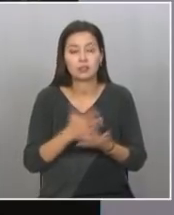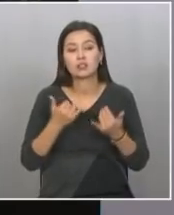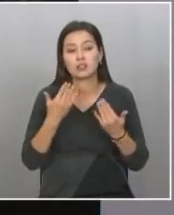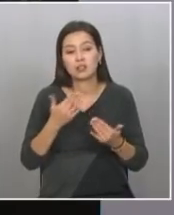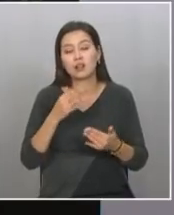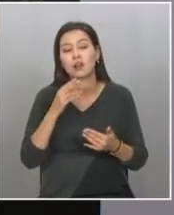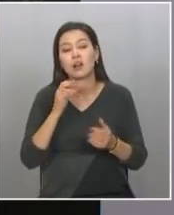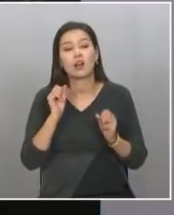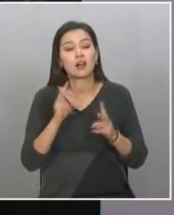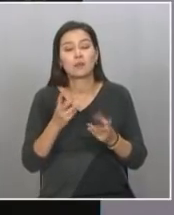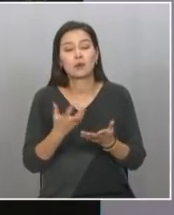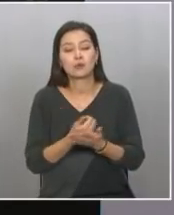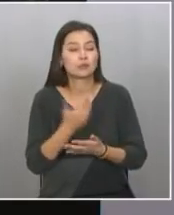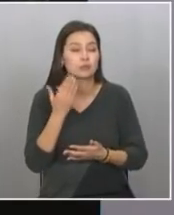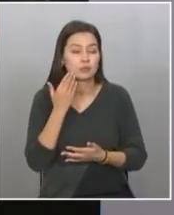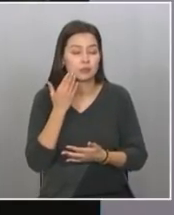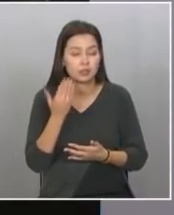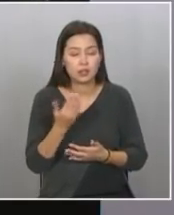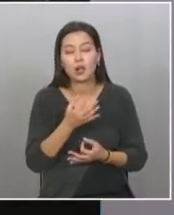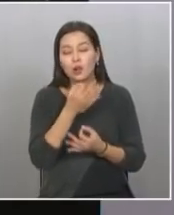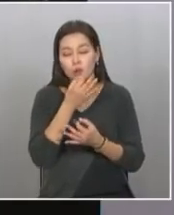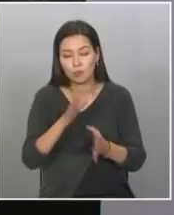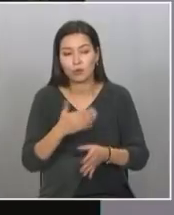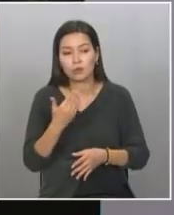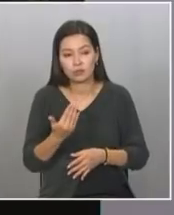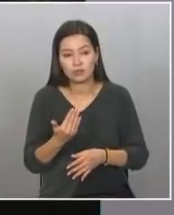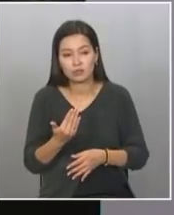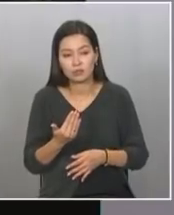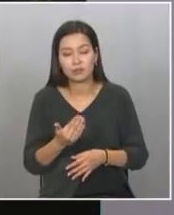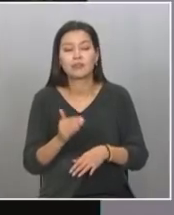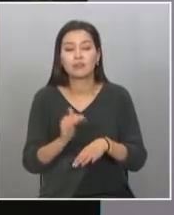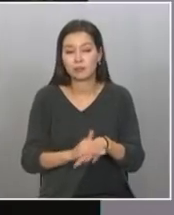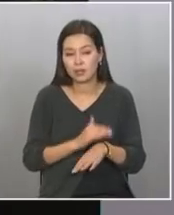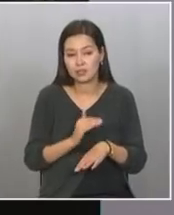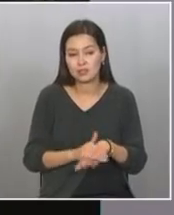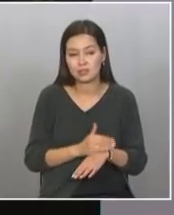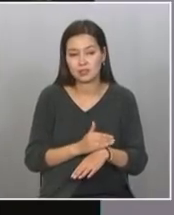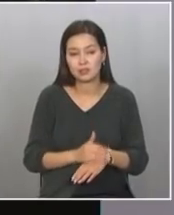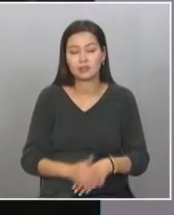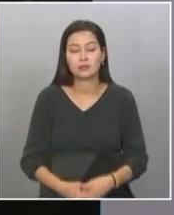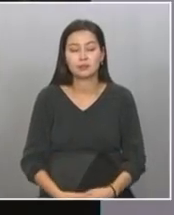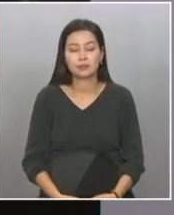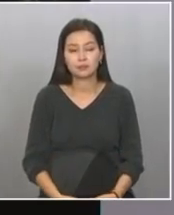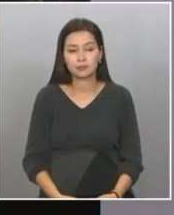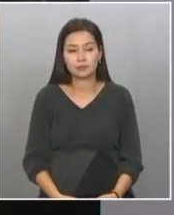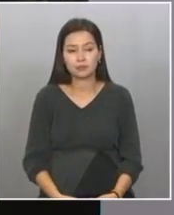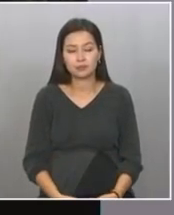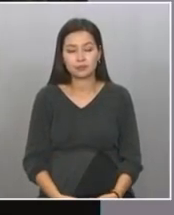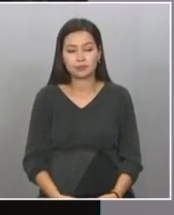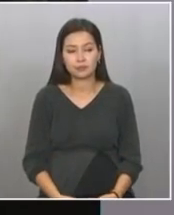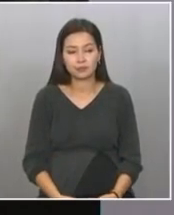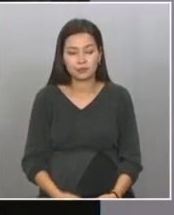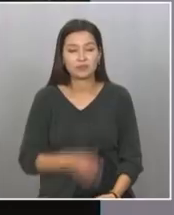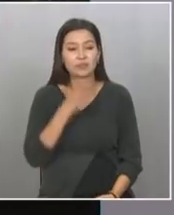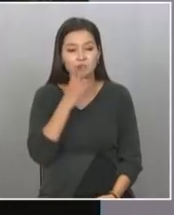предположение? В любом случае, ребята, вы молодцы. Посмотрите, сколько, оказывается,